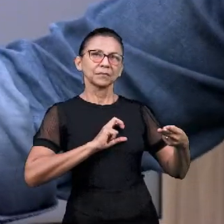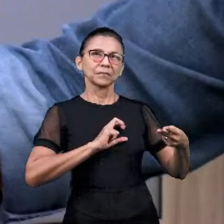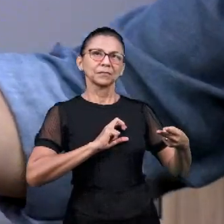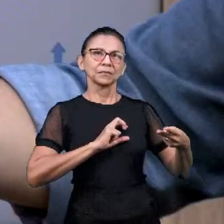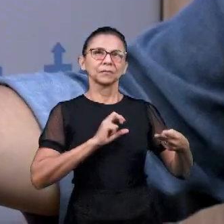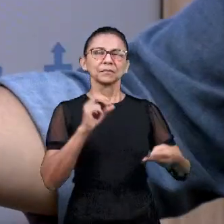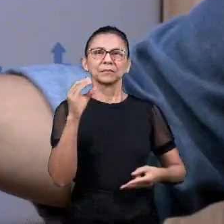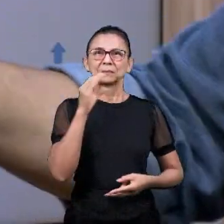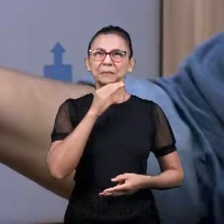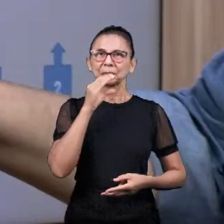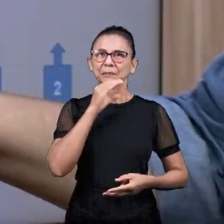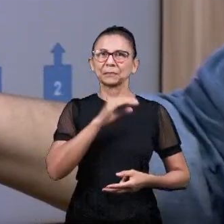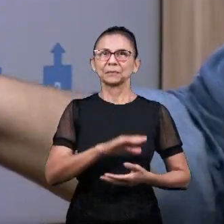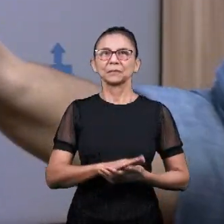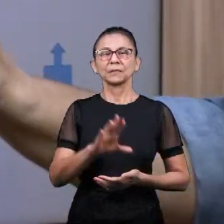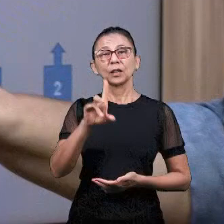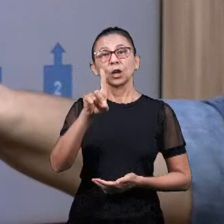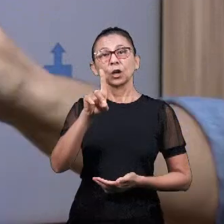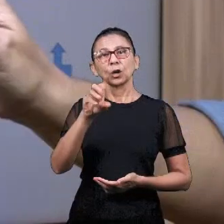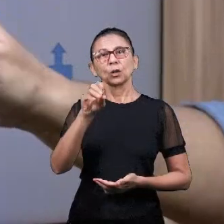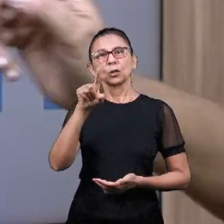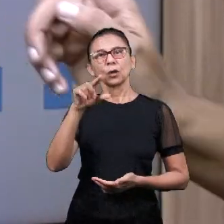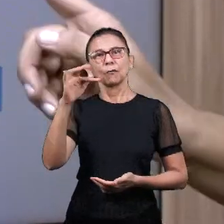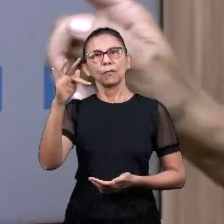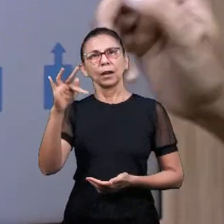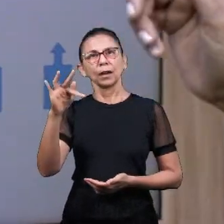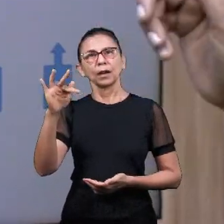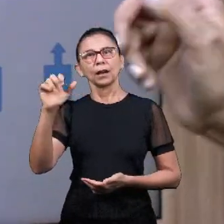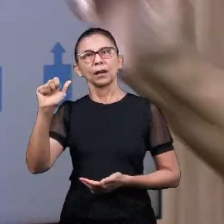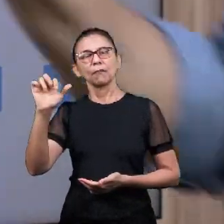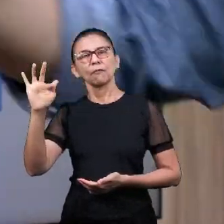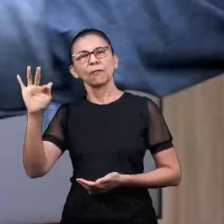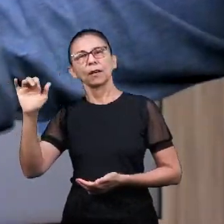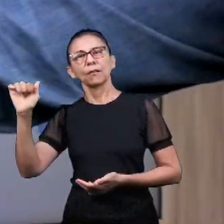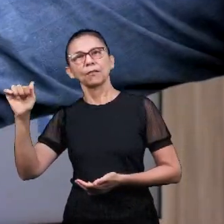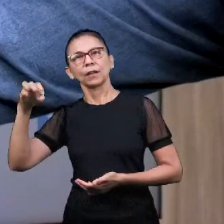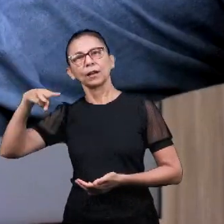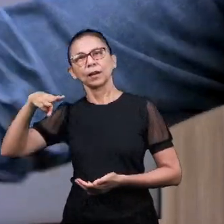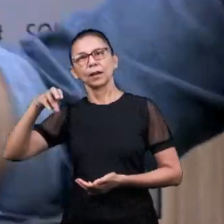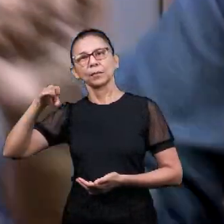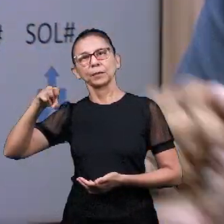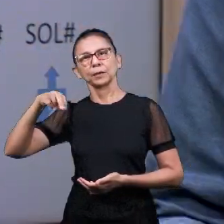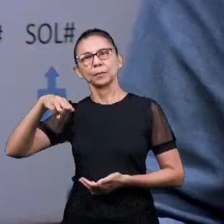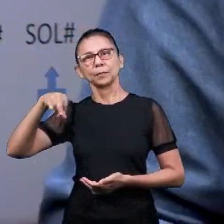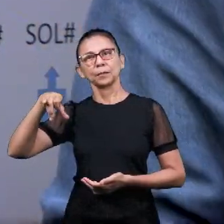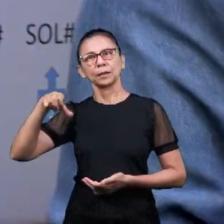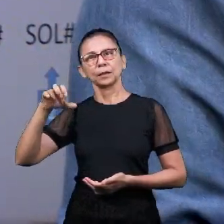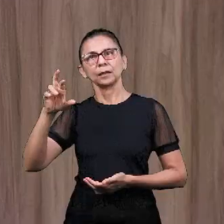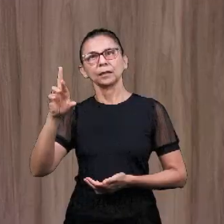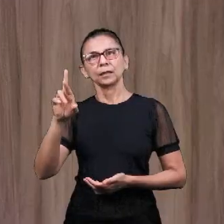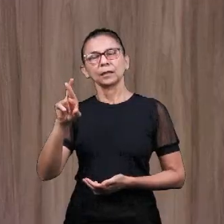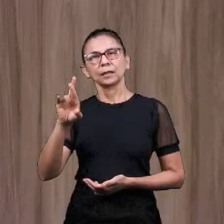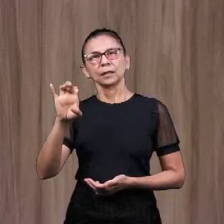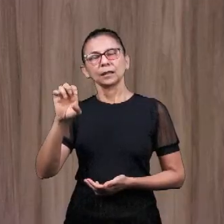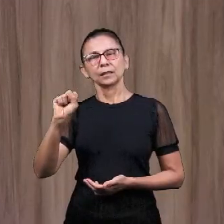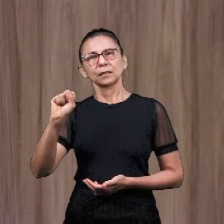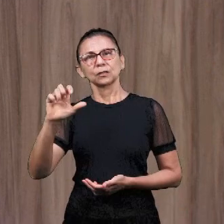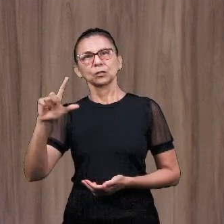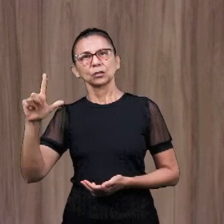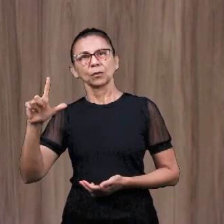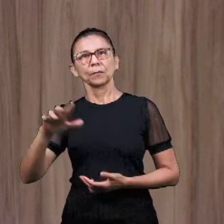Do, fa, fa, mi, ré, do. Nous allons